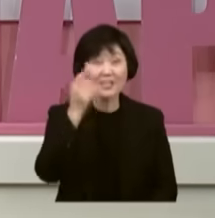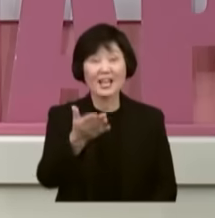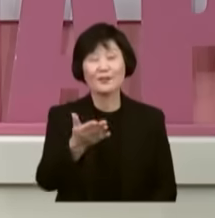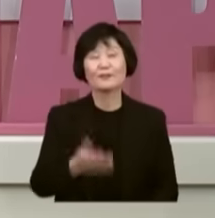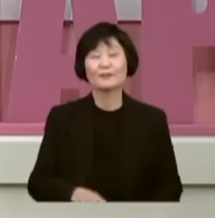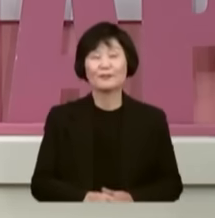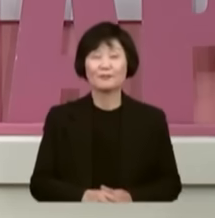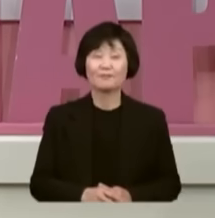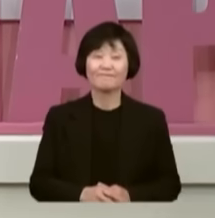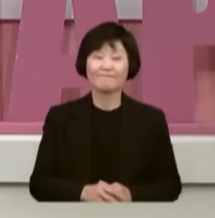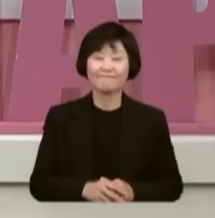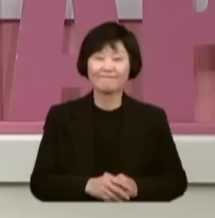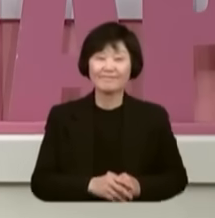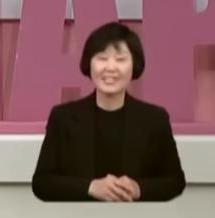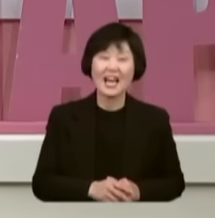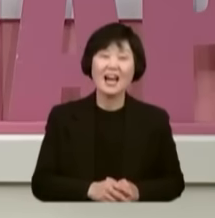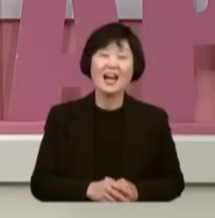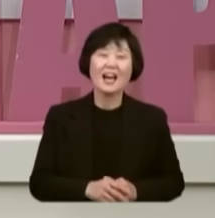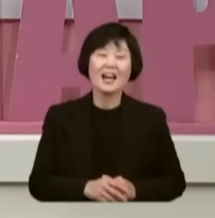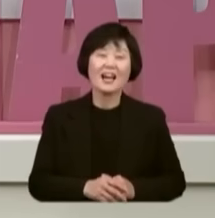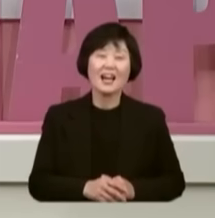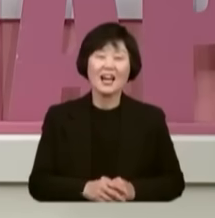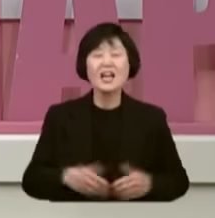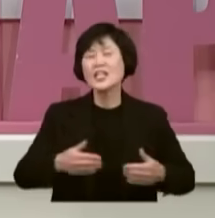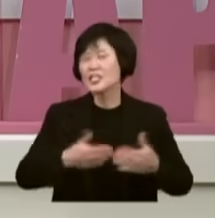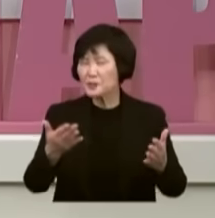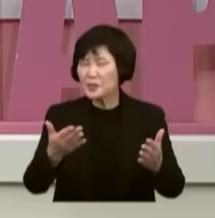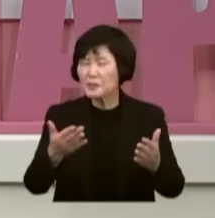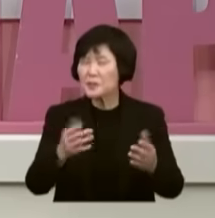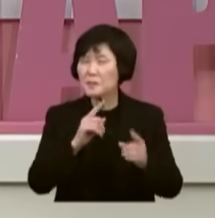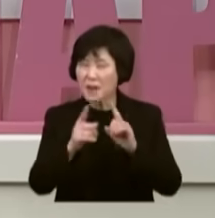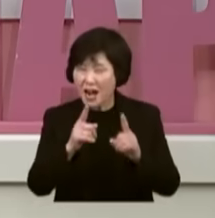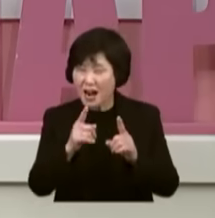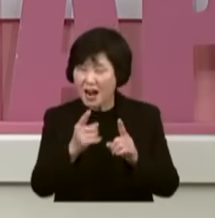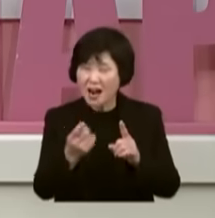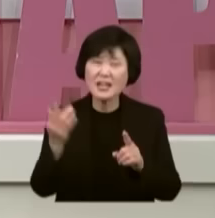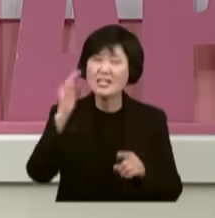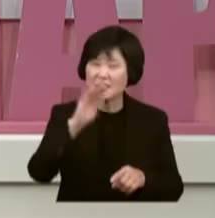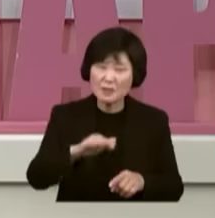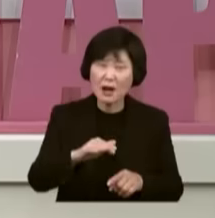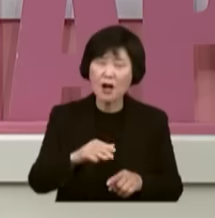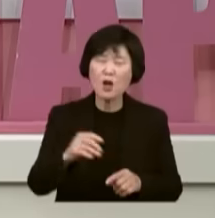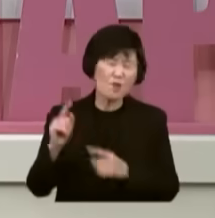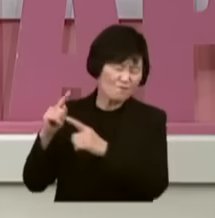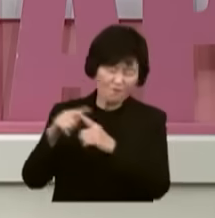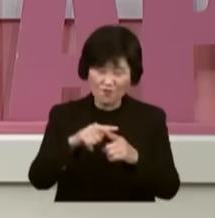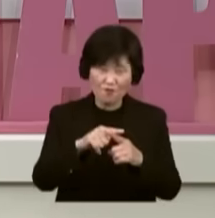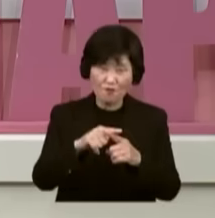소통. 쓸데없는 얘기라도 계속 하는 거야. 아무 쓸데. 수민아 그러면